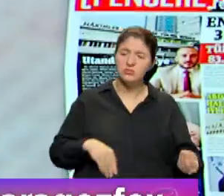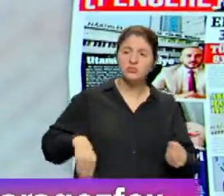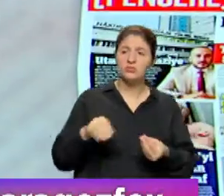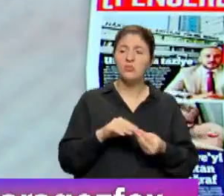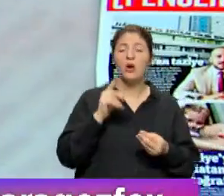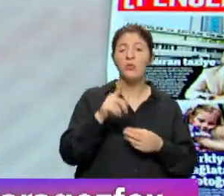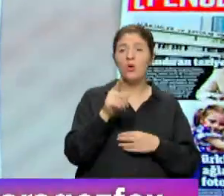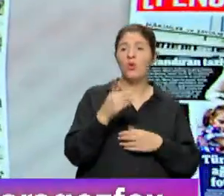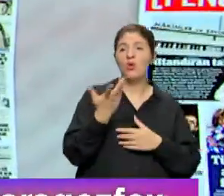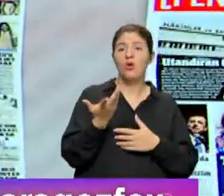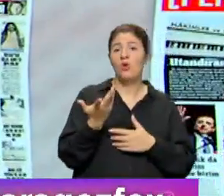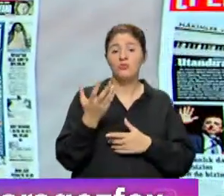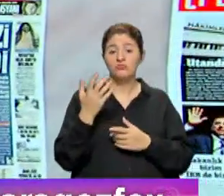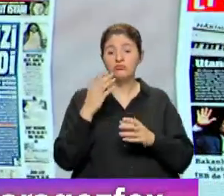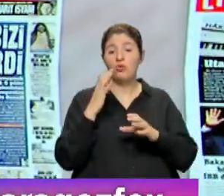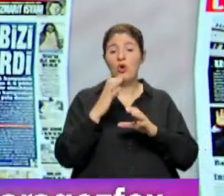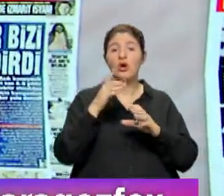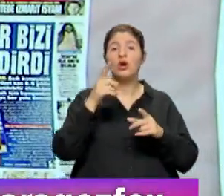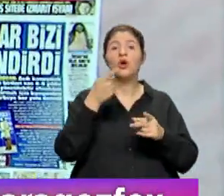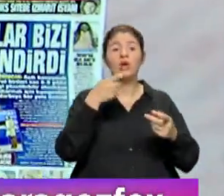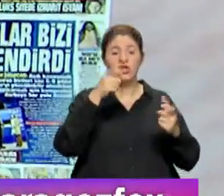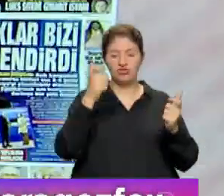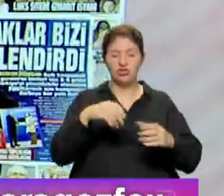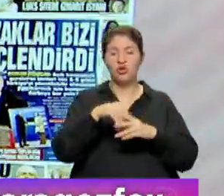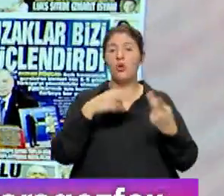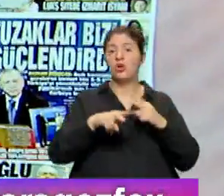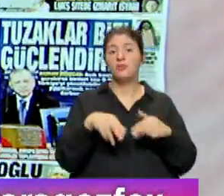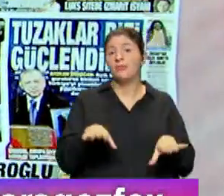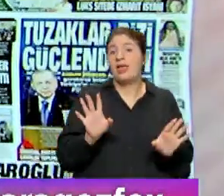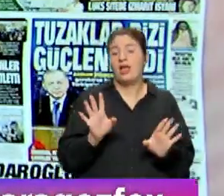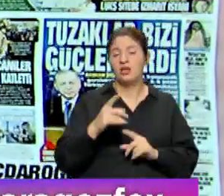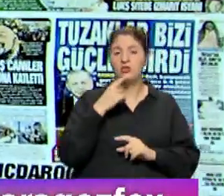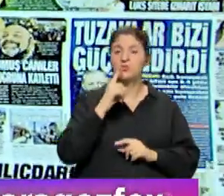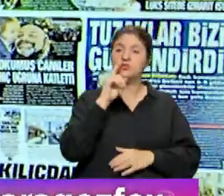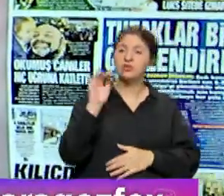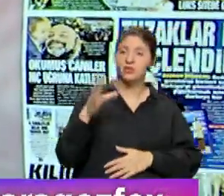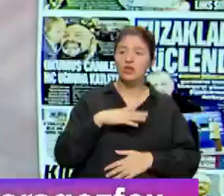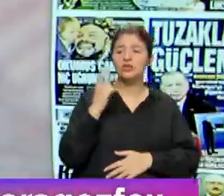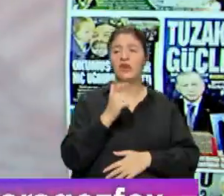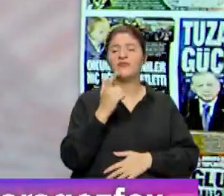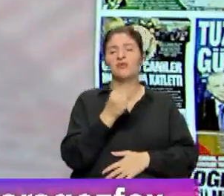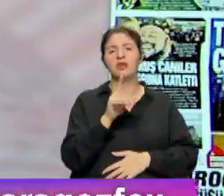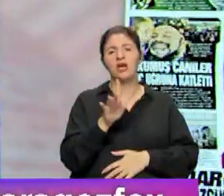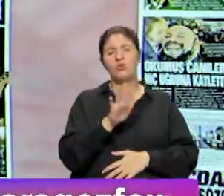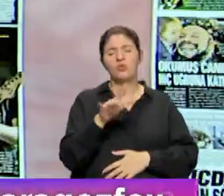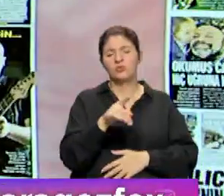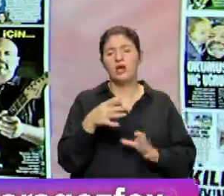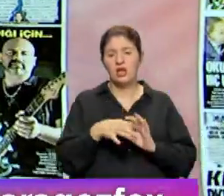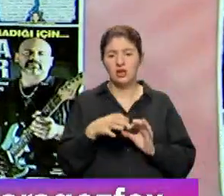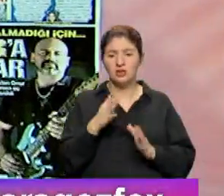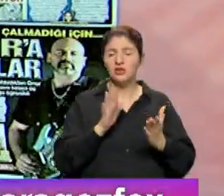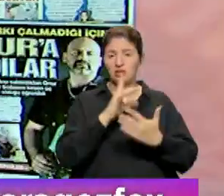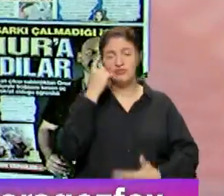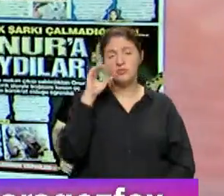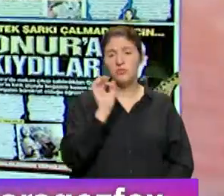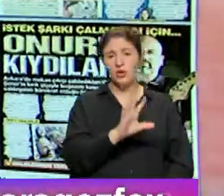o toplu taşıma değil ki diye bir açıklama bu sorulmak istendiğinde e cevap vermeye gerek yok Bununla ilgili